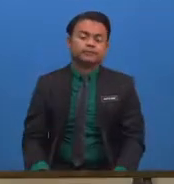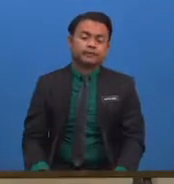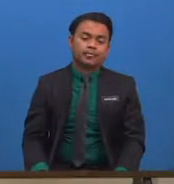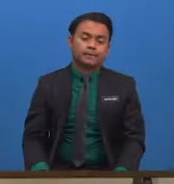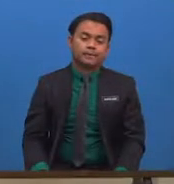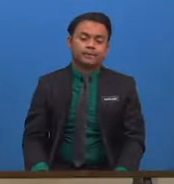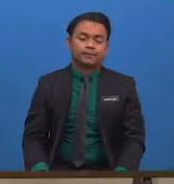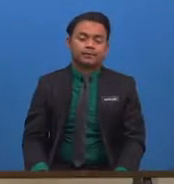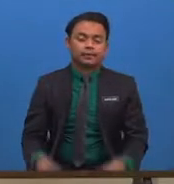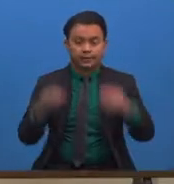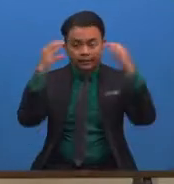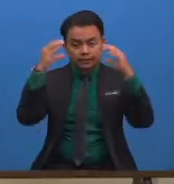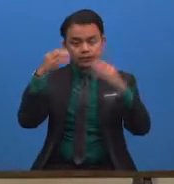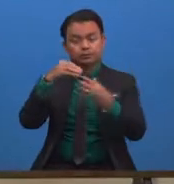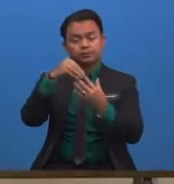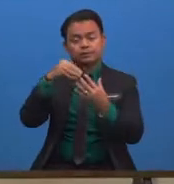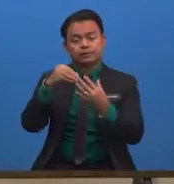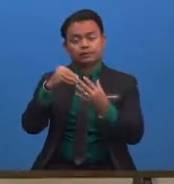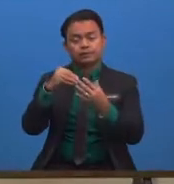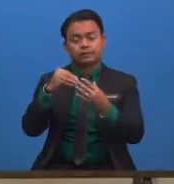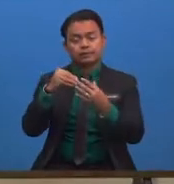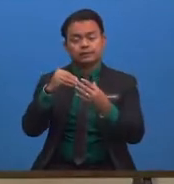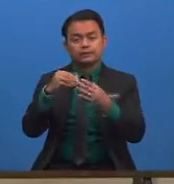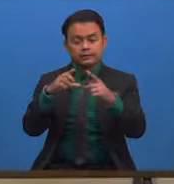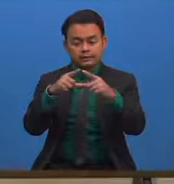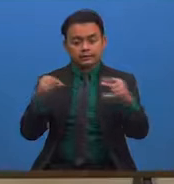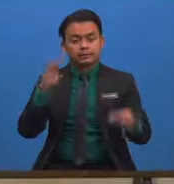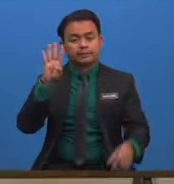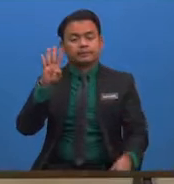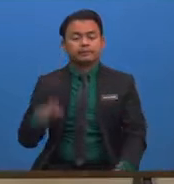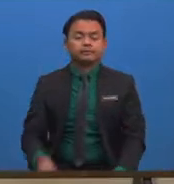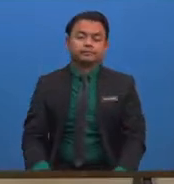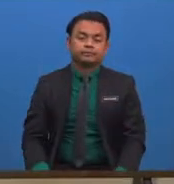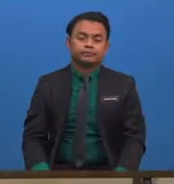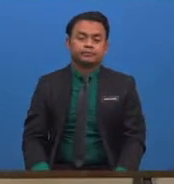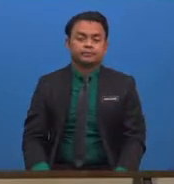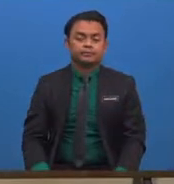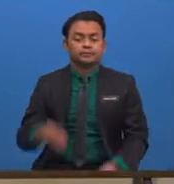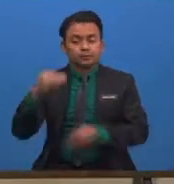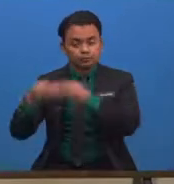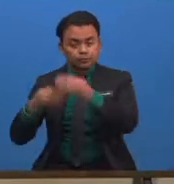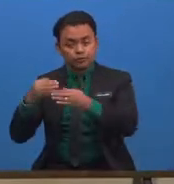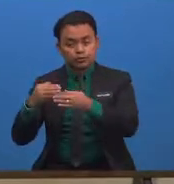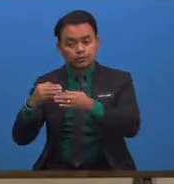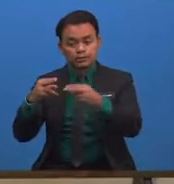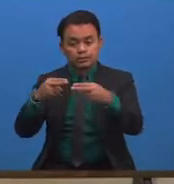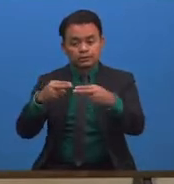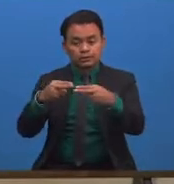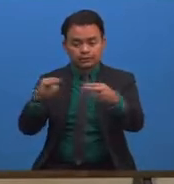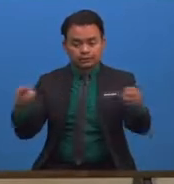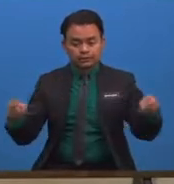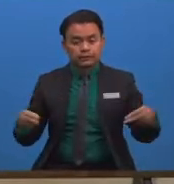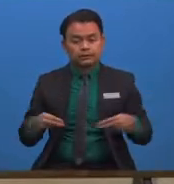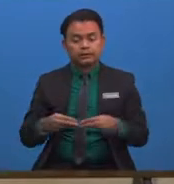segi empat. Ingin cikgu ingatkan di sini, proses menghidang makanan amat penting dan